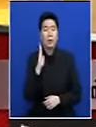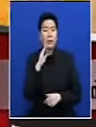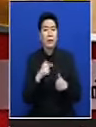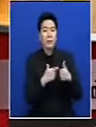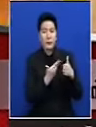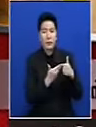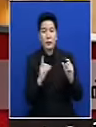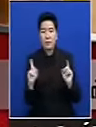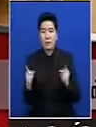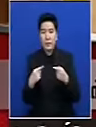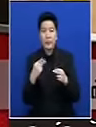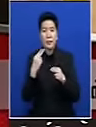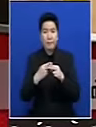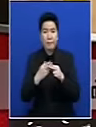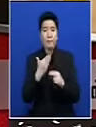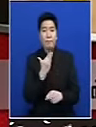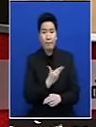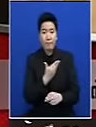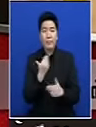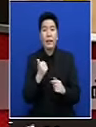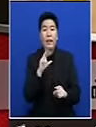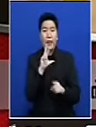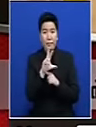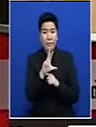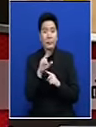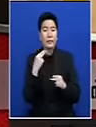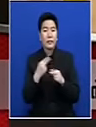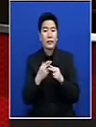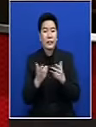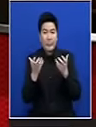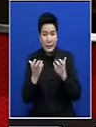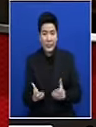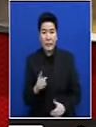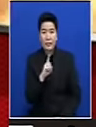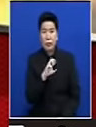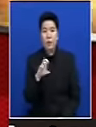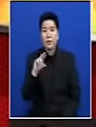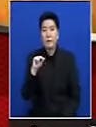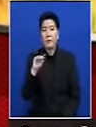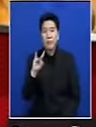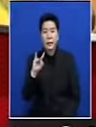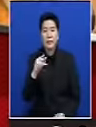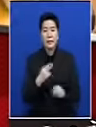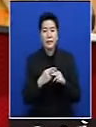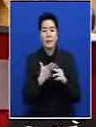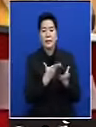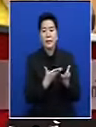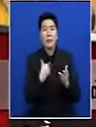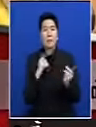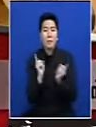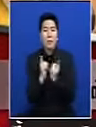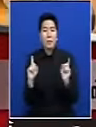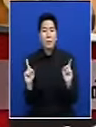ศน์เอ็มยูเดนครับเจอกับมังกรขาวสิทธิ์แก้วประพลคู่ที่3นะครับรุ่นน้ำหนัก138ปอนด์ครับสายลับจิตเมืองนนท์เจอกับโบ